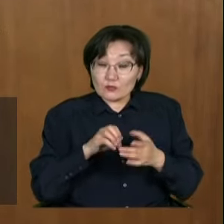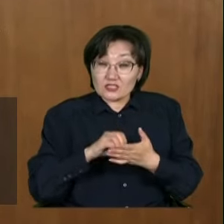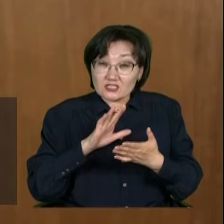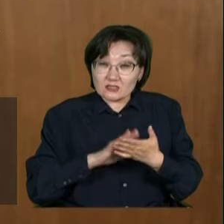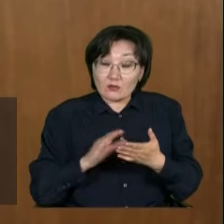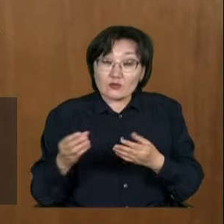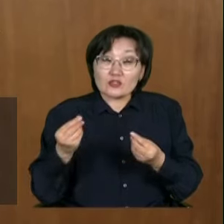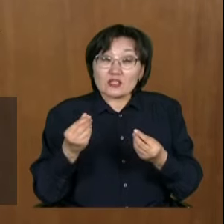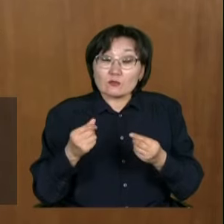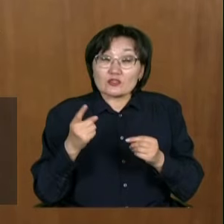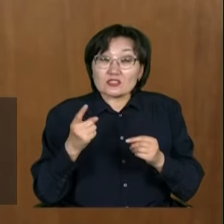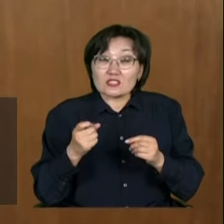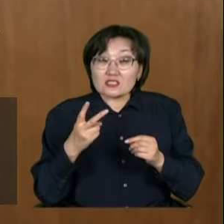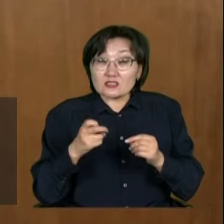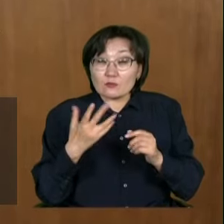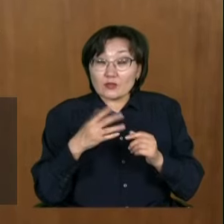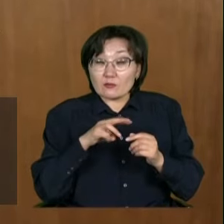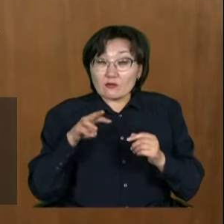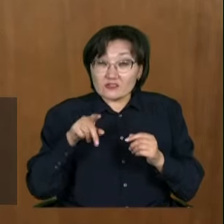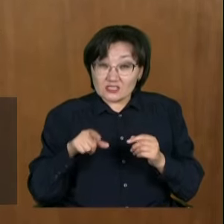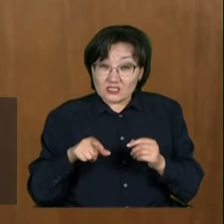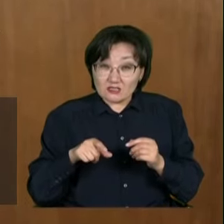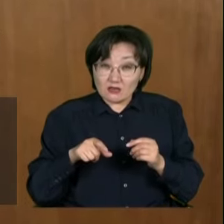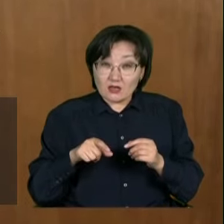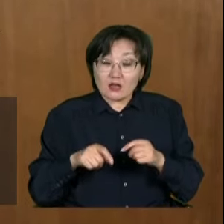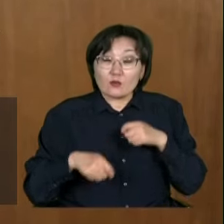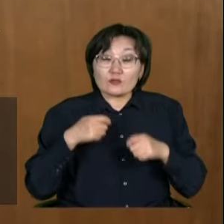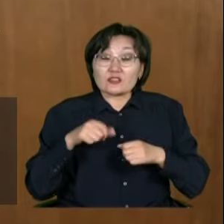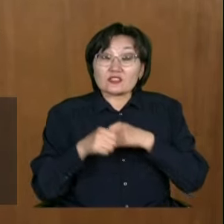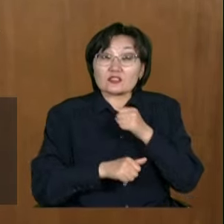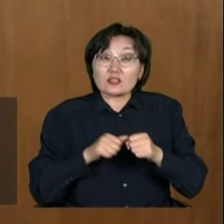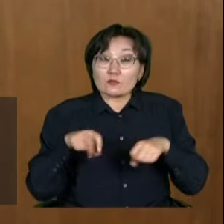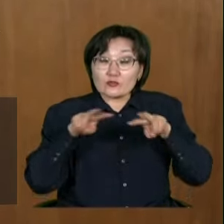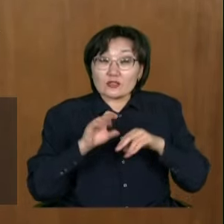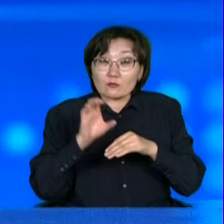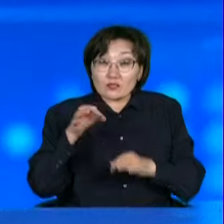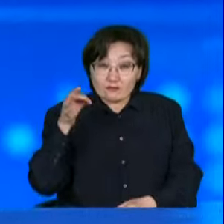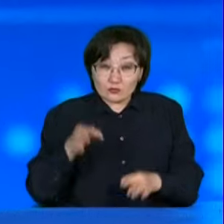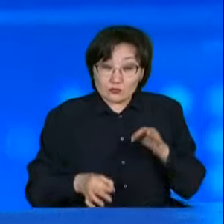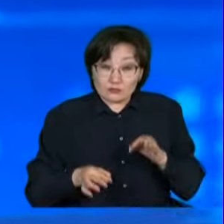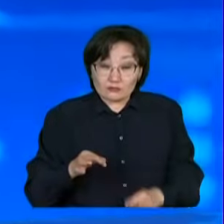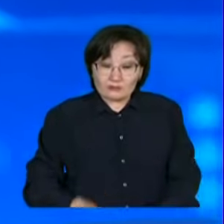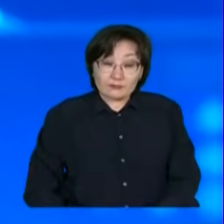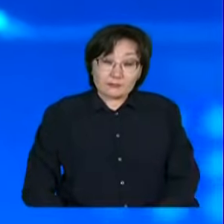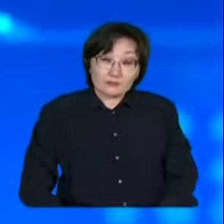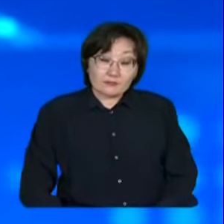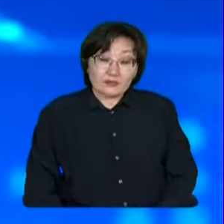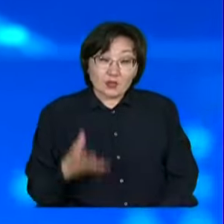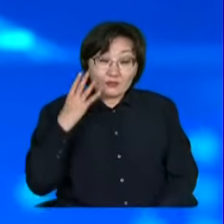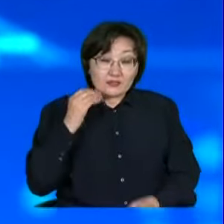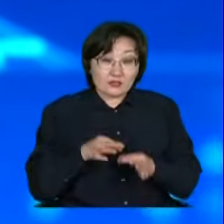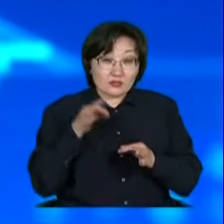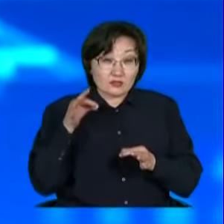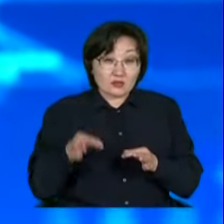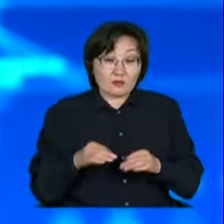регистрационного сбора на сумму 205 миллионов тенге. Материалы расследования направлены в суд. В Алматинской